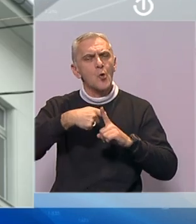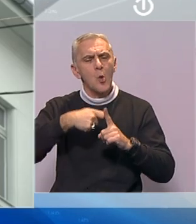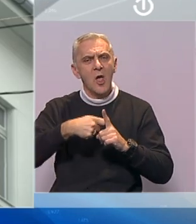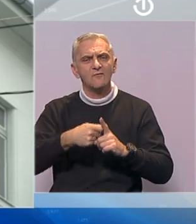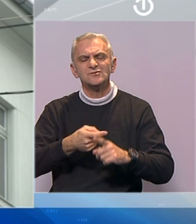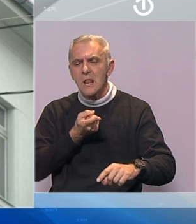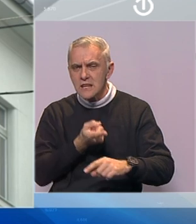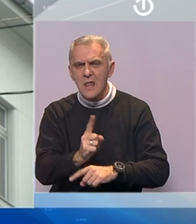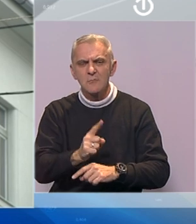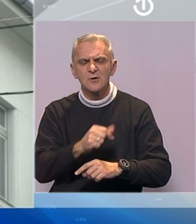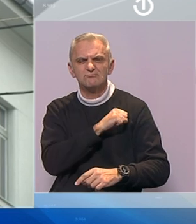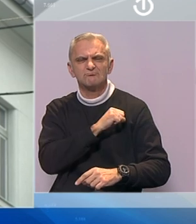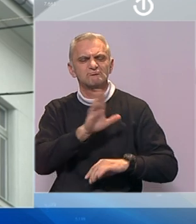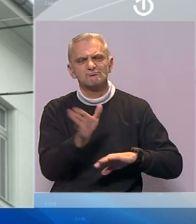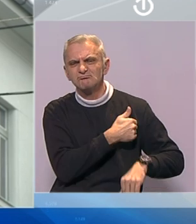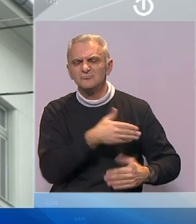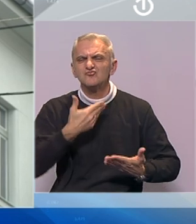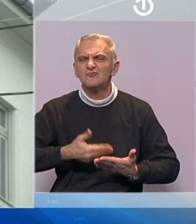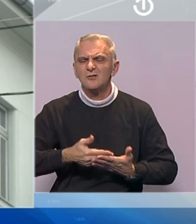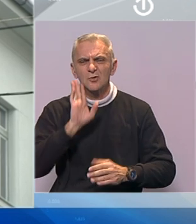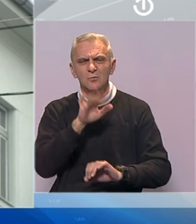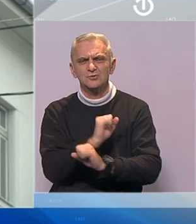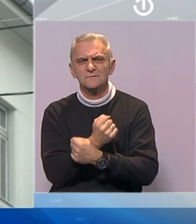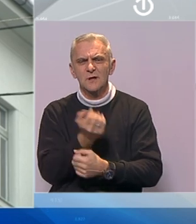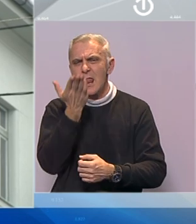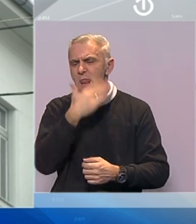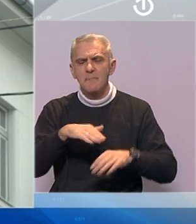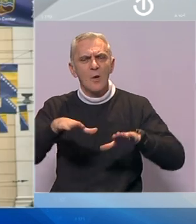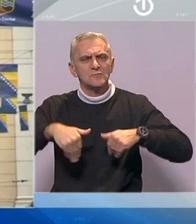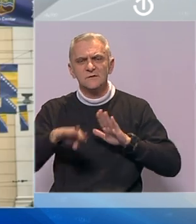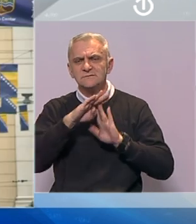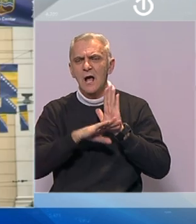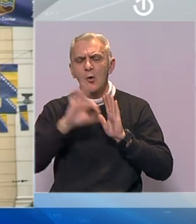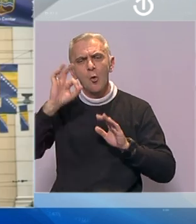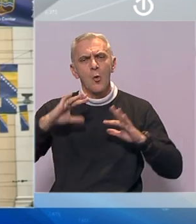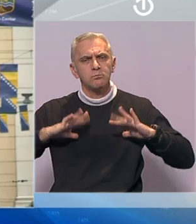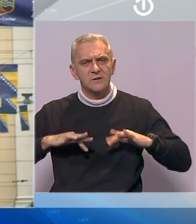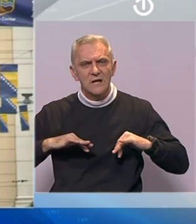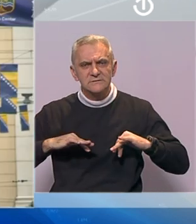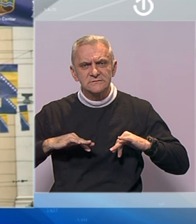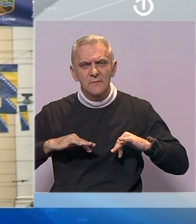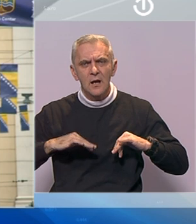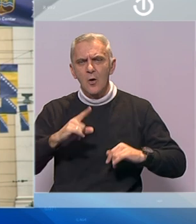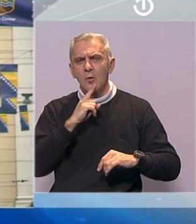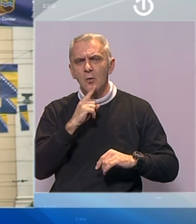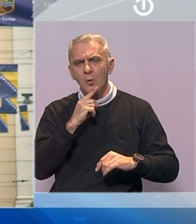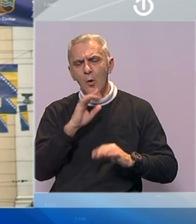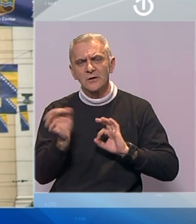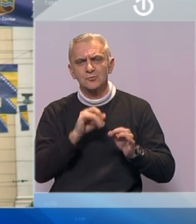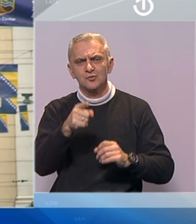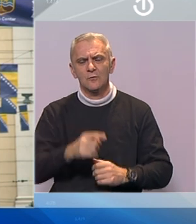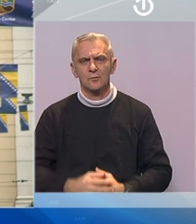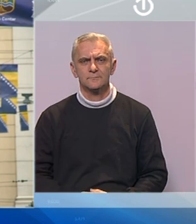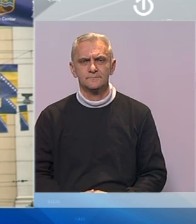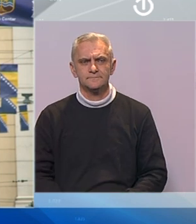namjerno zanemaruje činjenicu da Bosna i Hercegovina nema usvojen zakon o praznicima koji bi regulisao ovu